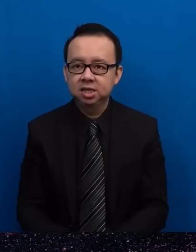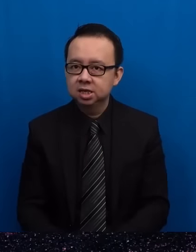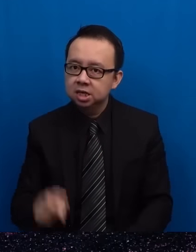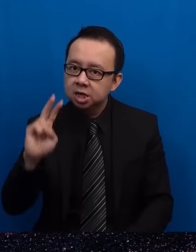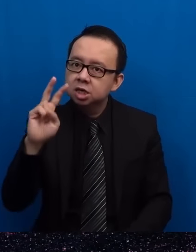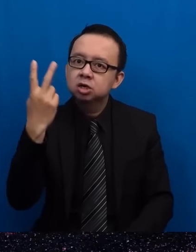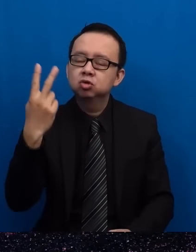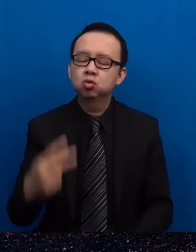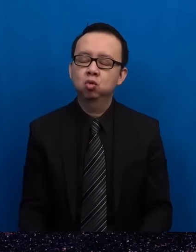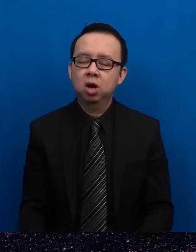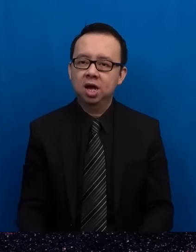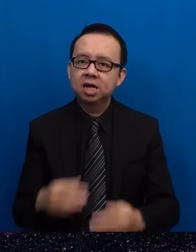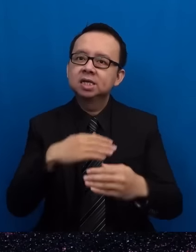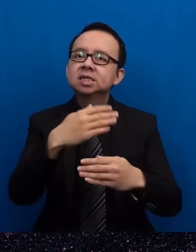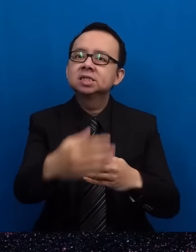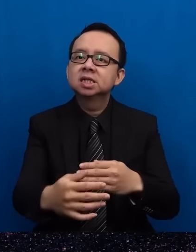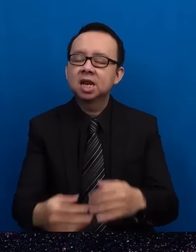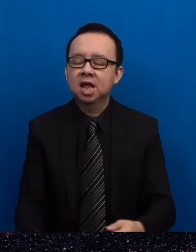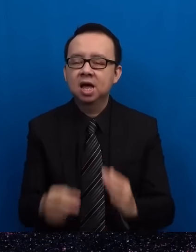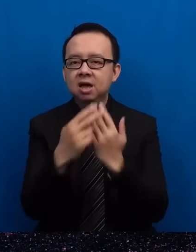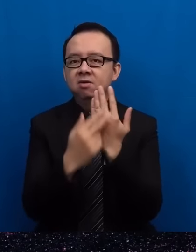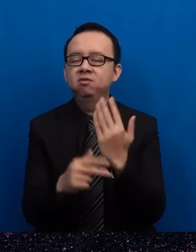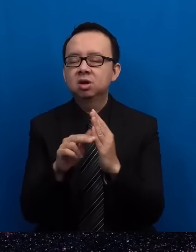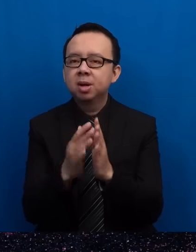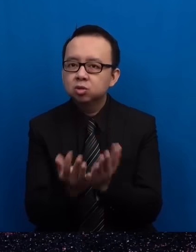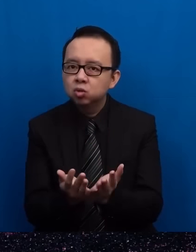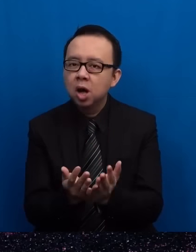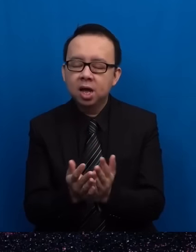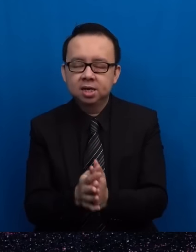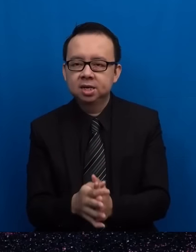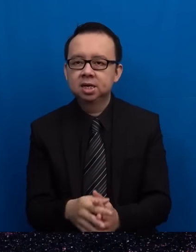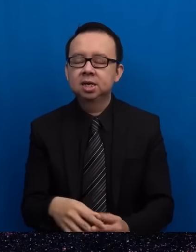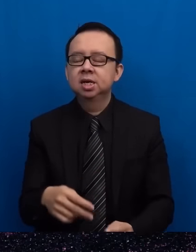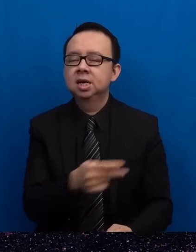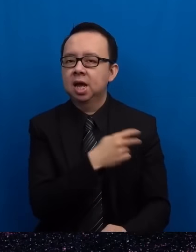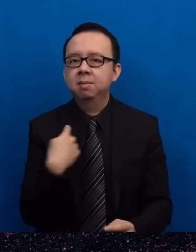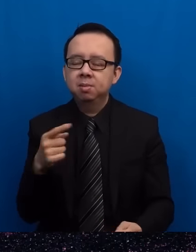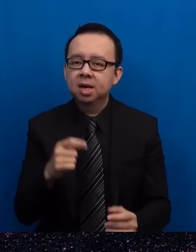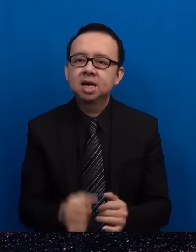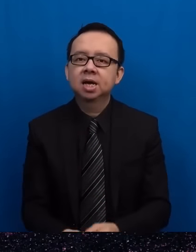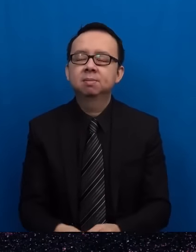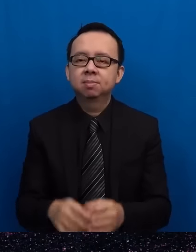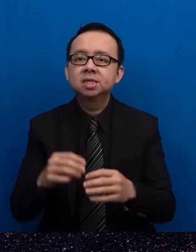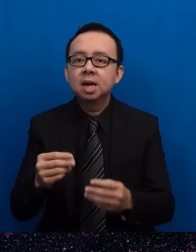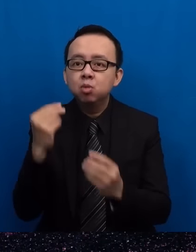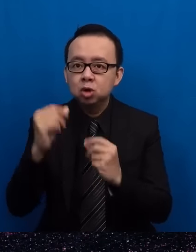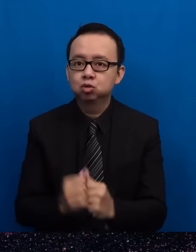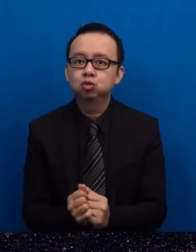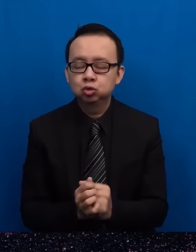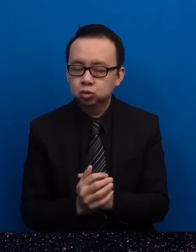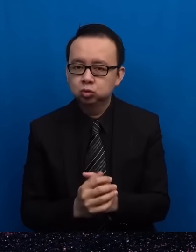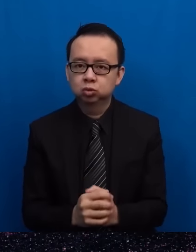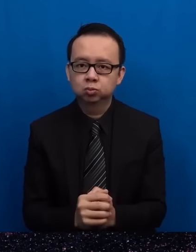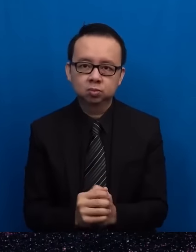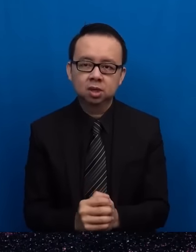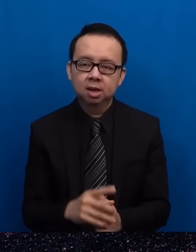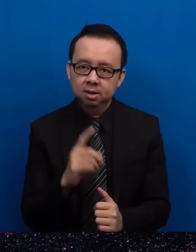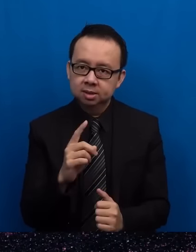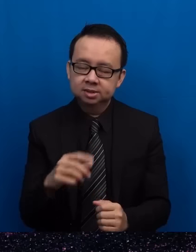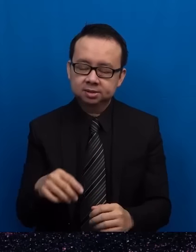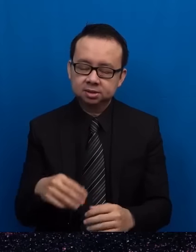Yang kedua, setelah firman Tuhan, nanti kita akan mengadakan perjamuan kudus. Jadi mohon Bapak Ibu sekalian mempersiapkan roti dan anggur Anda.